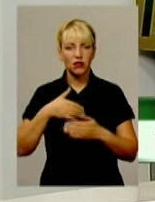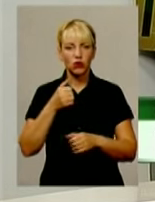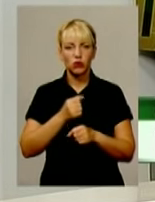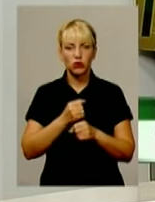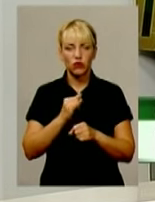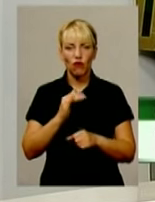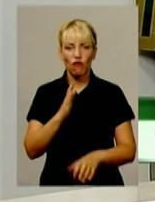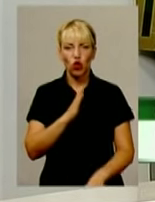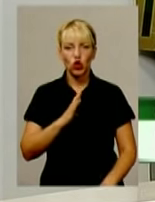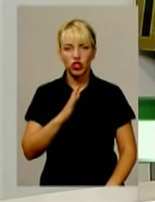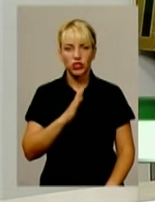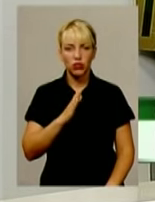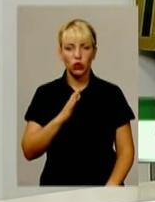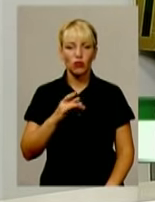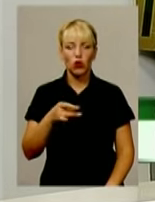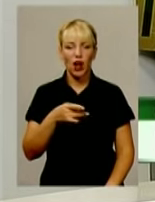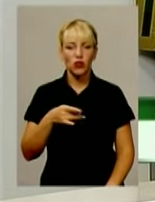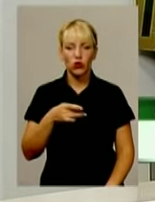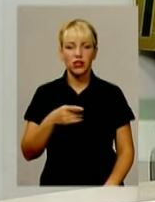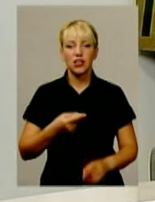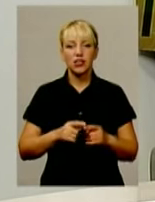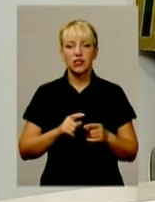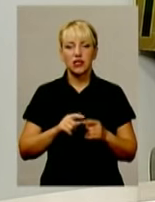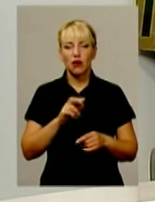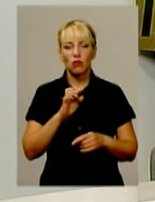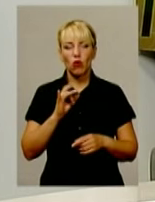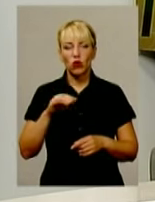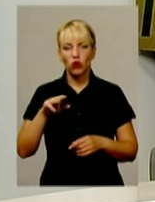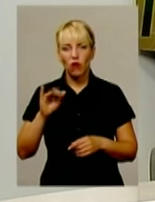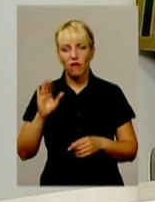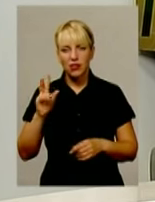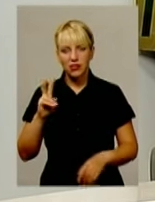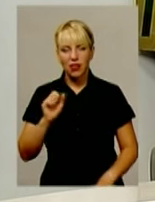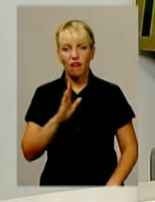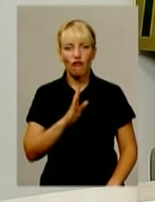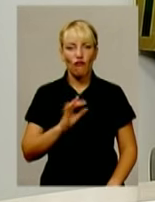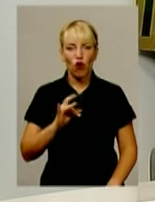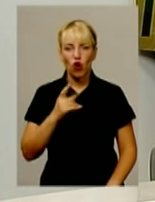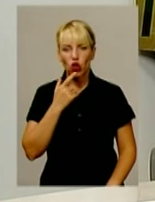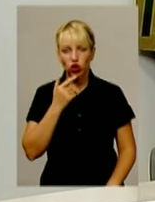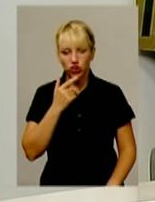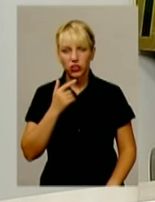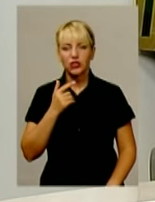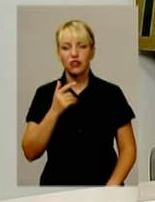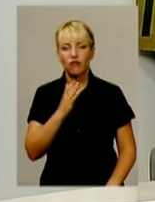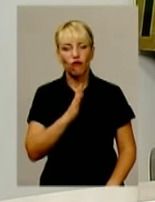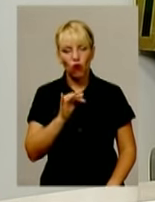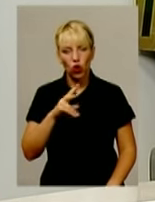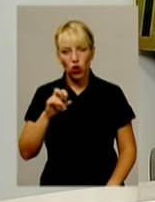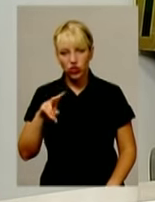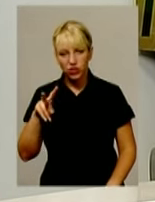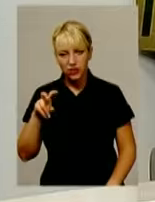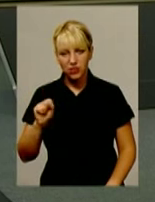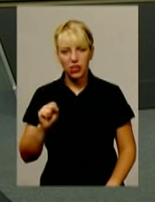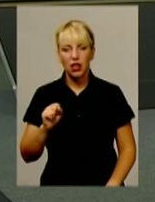у Волочиському районі. Це і Війтовецька, Волочиська, Наркевицька об'єднані громади. Не можна не